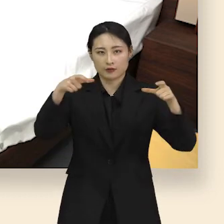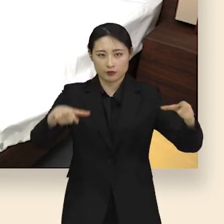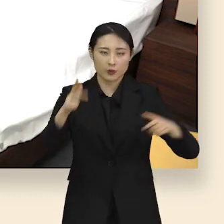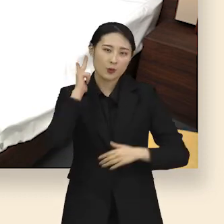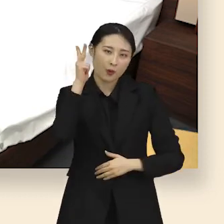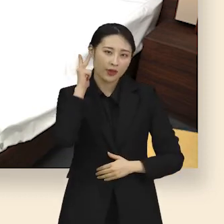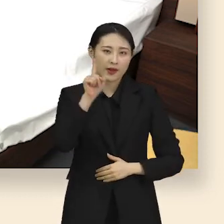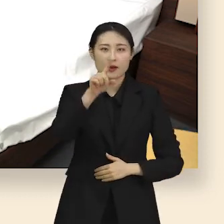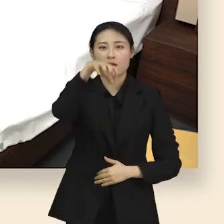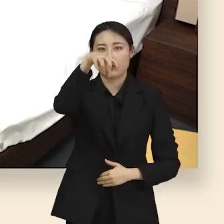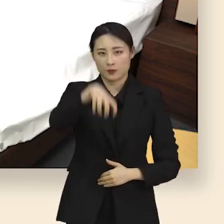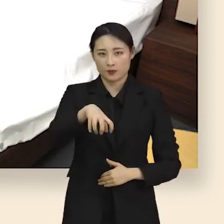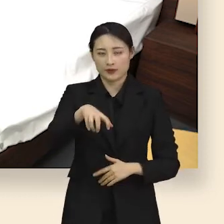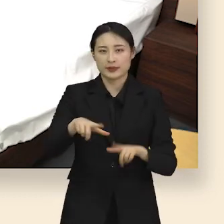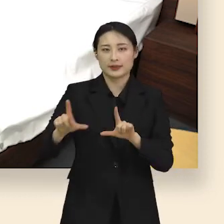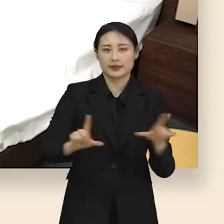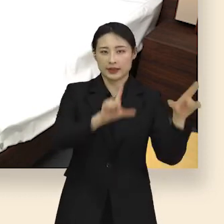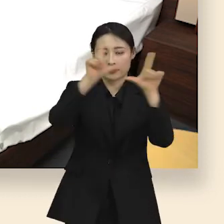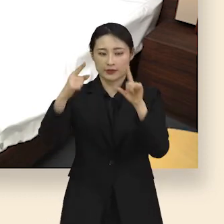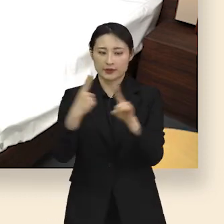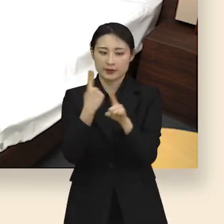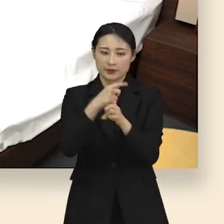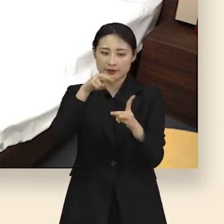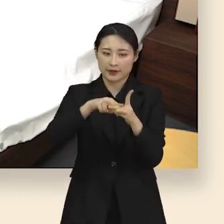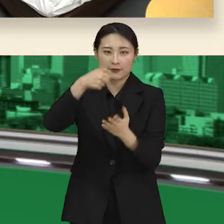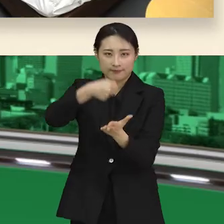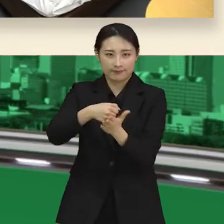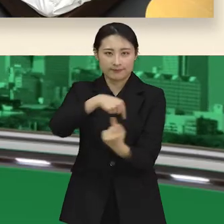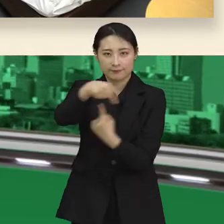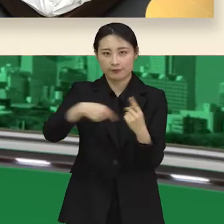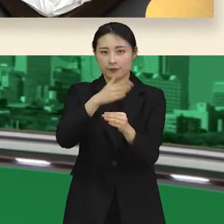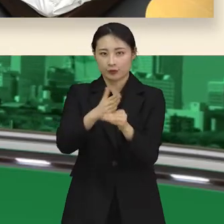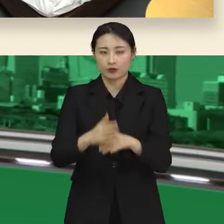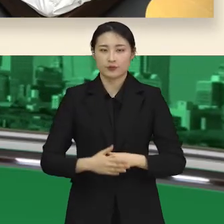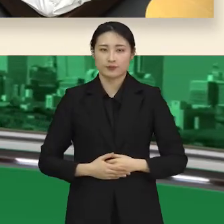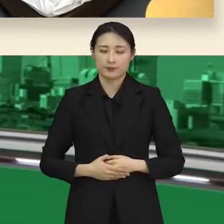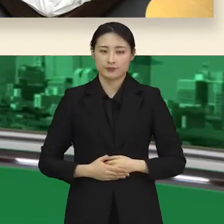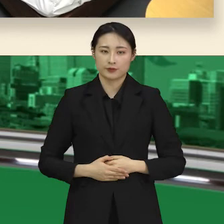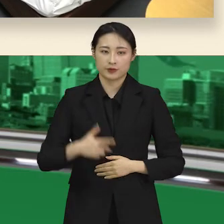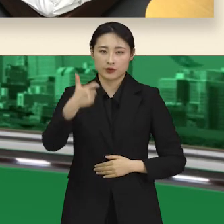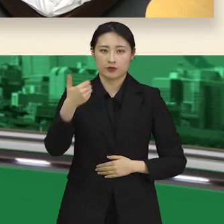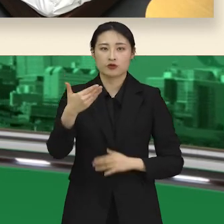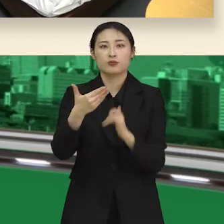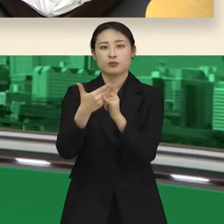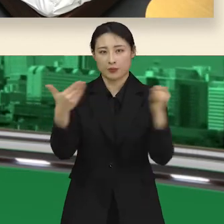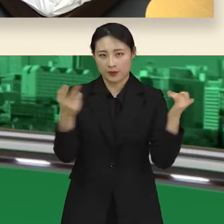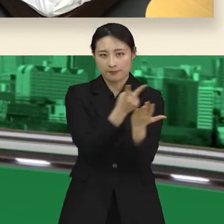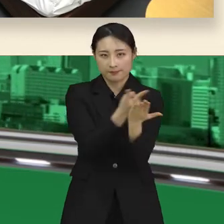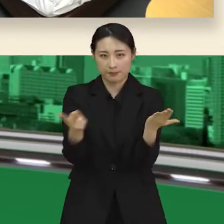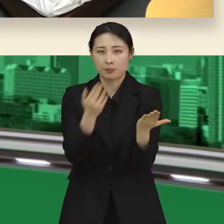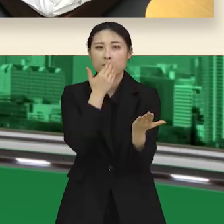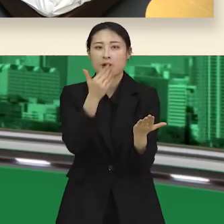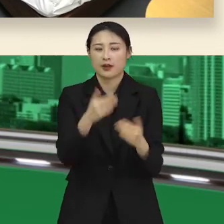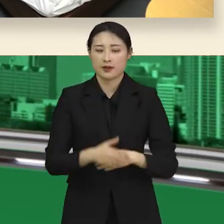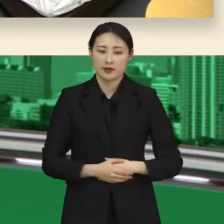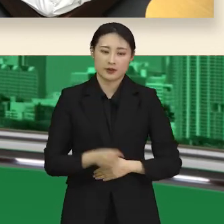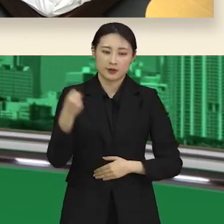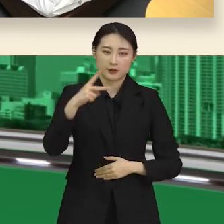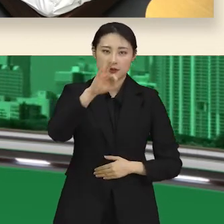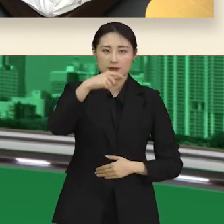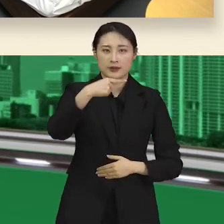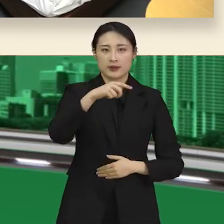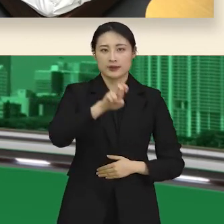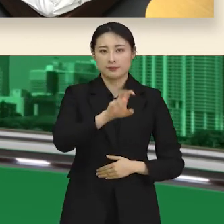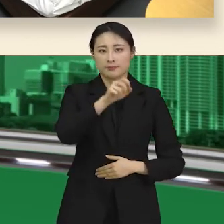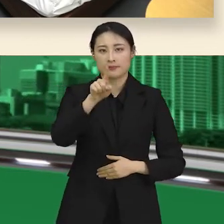곳을 생활치료센터로 지정해서 운영하고 있습니다. 69명 수용이 가능하며 음압시설과 검사